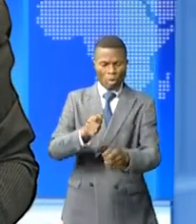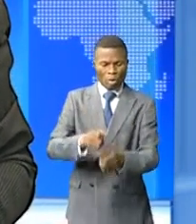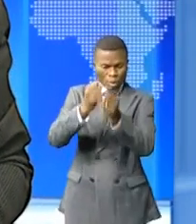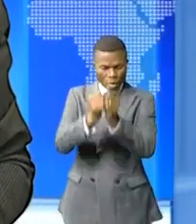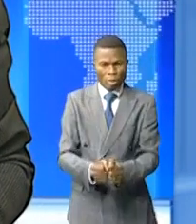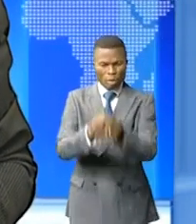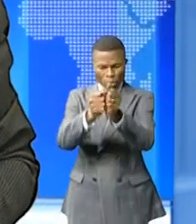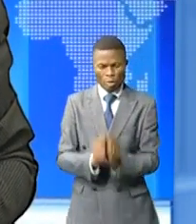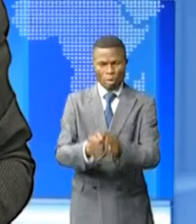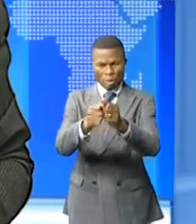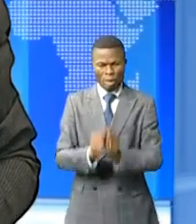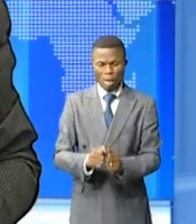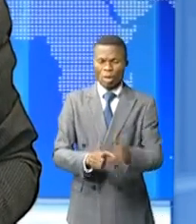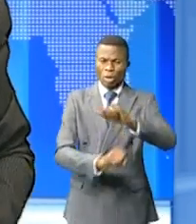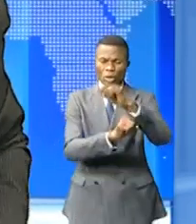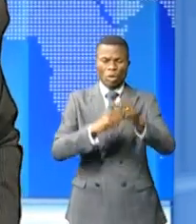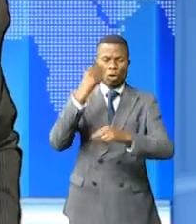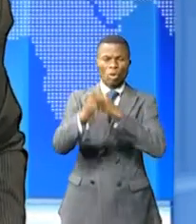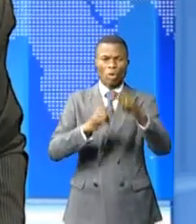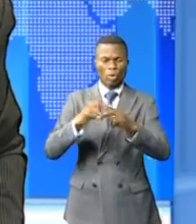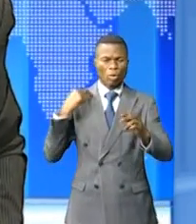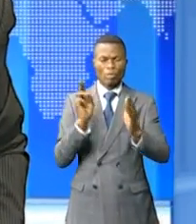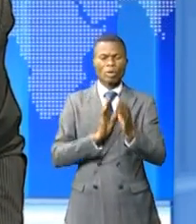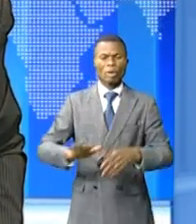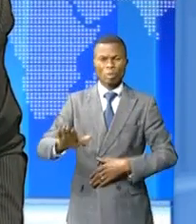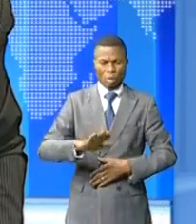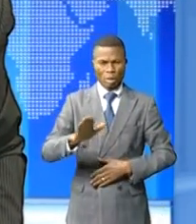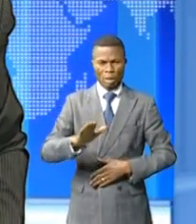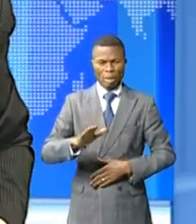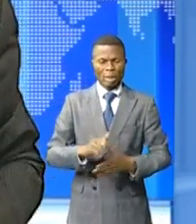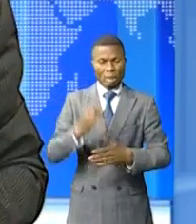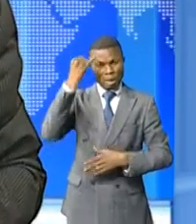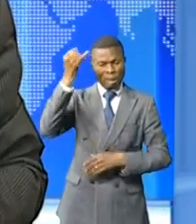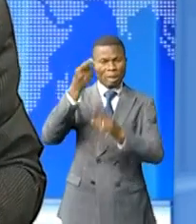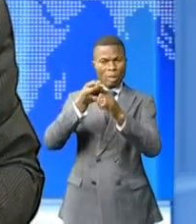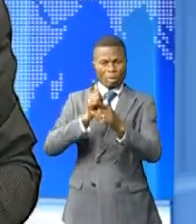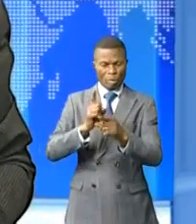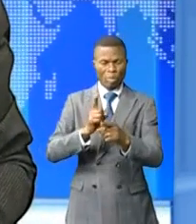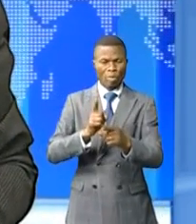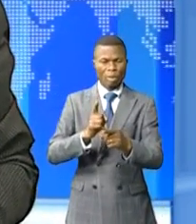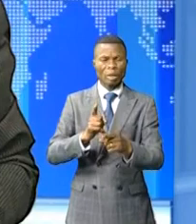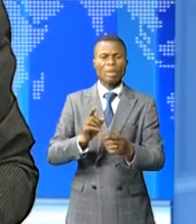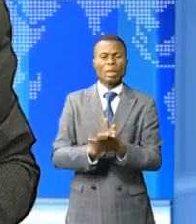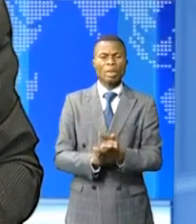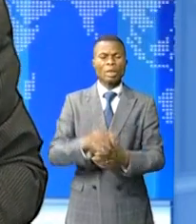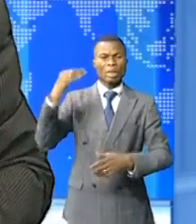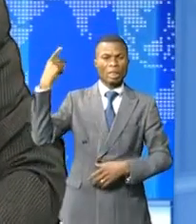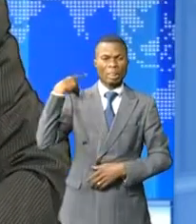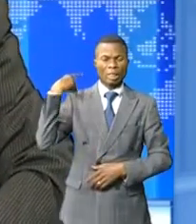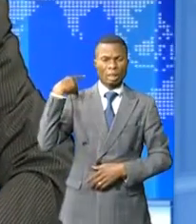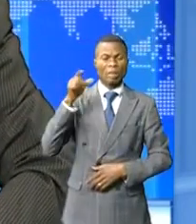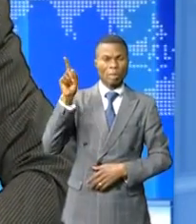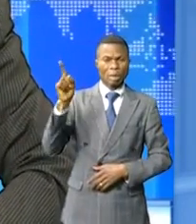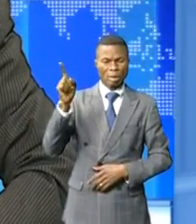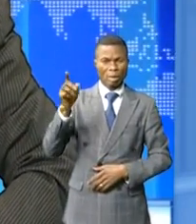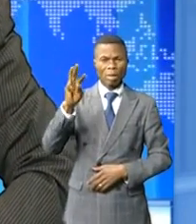de la mission d'aide humanitaire du gouvernement de la République, une initiative salvatrice de l'élu de Chicapa,